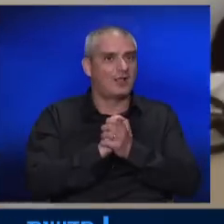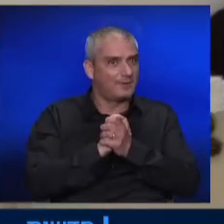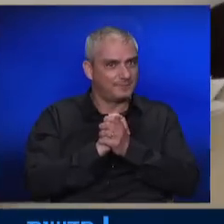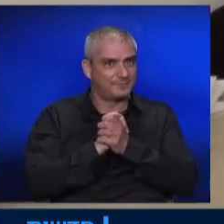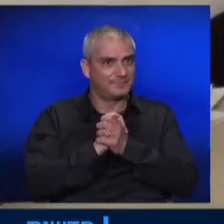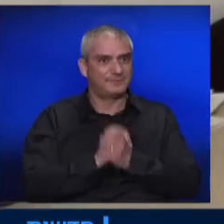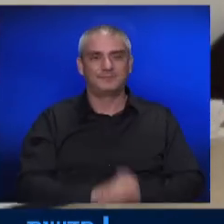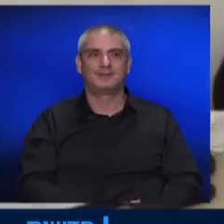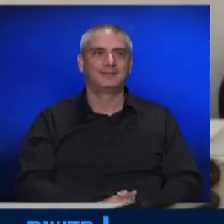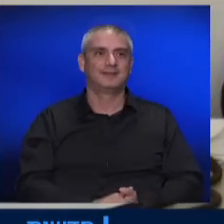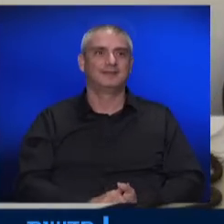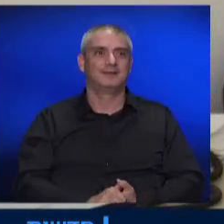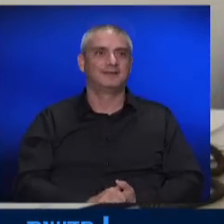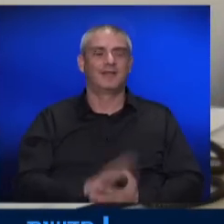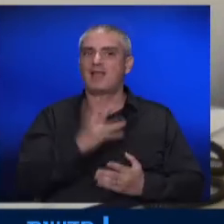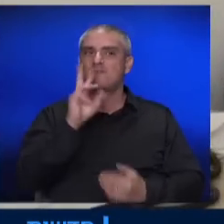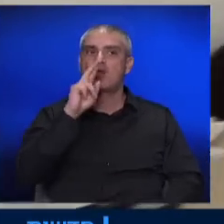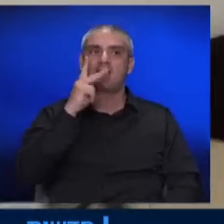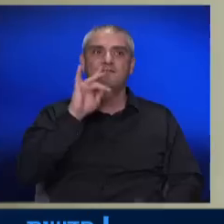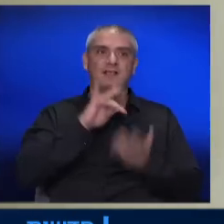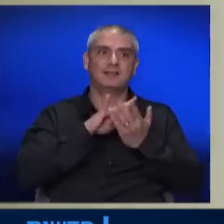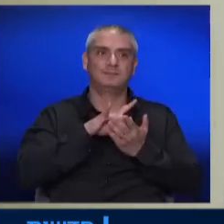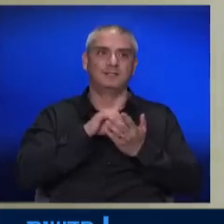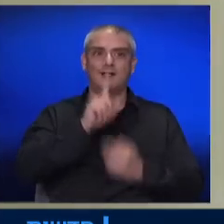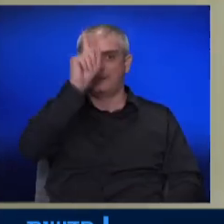רציני. לא. ביי. שלום. איפה רפיק יושב? למעלה?